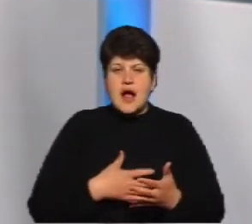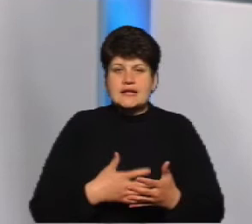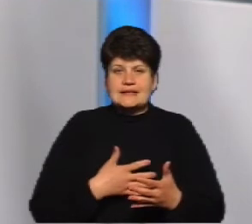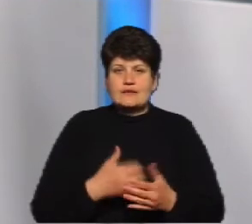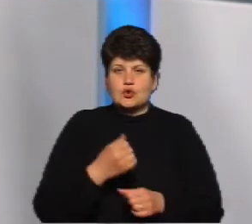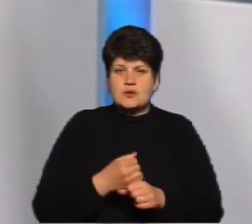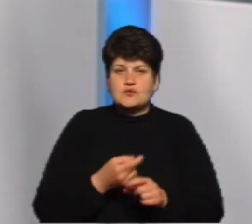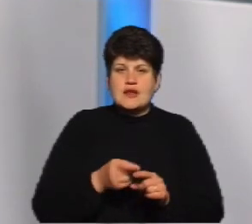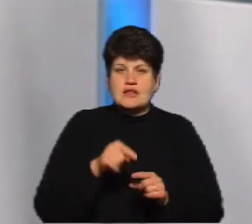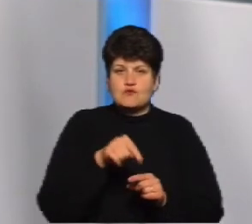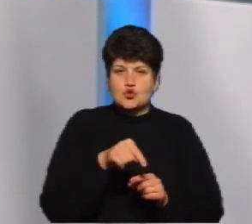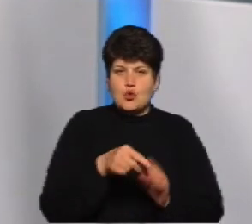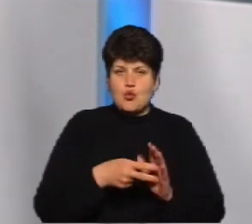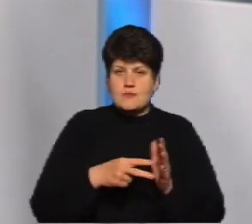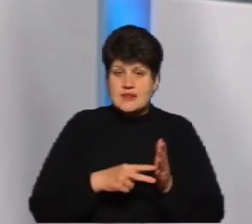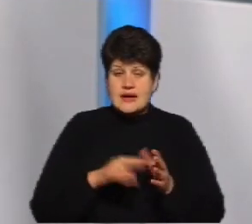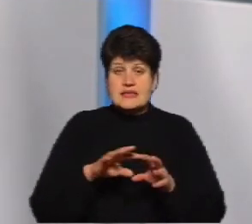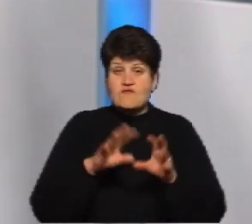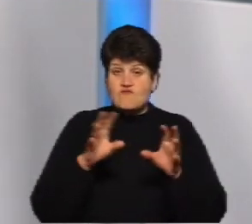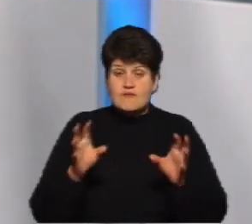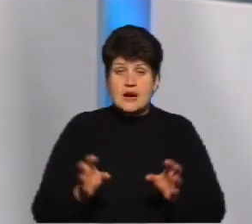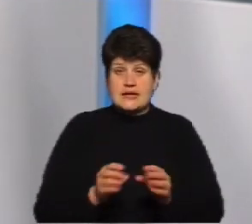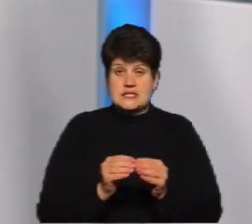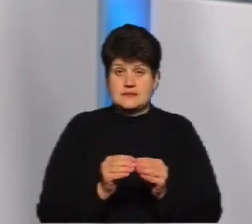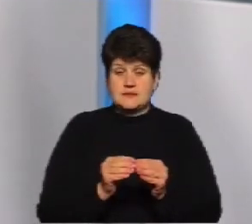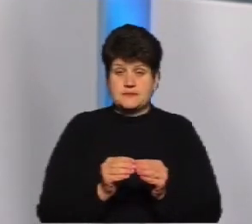І, в принципі,